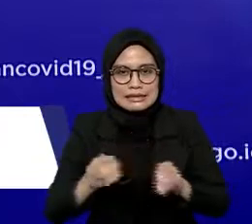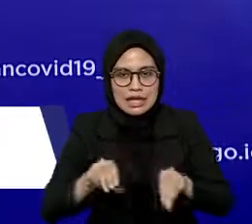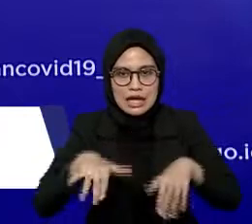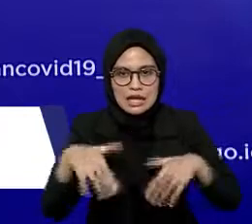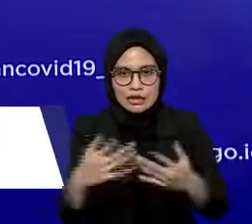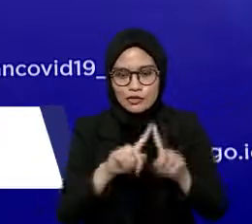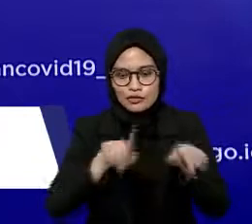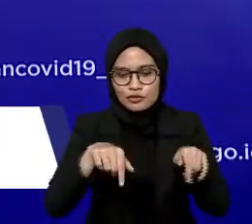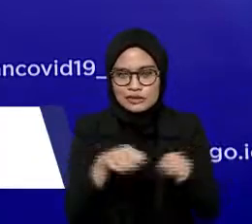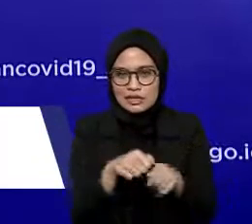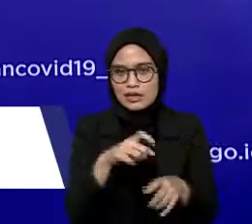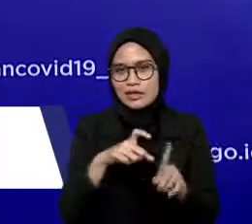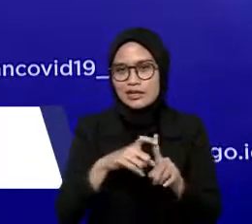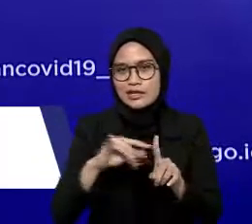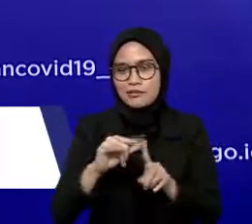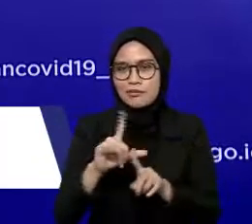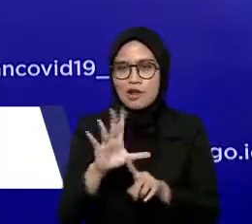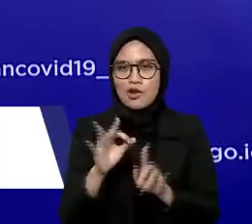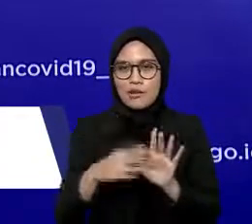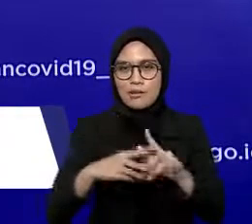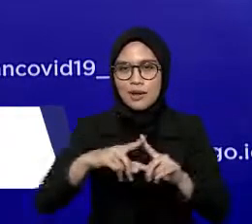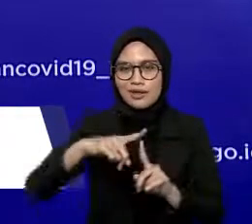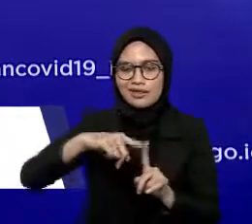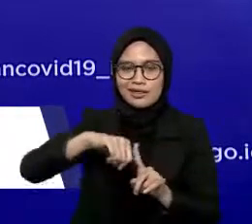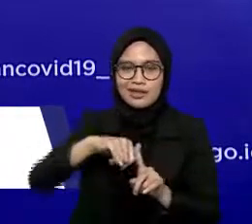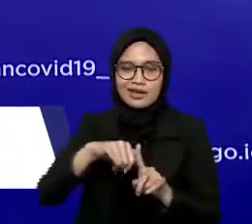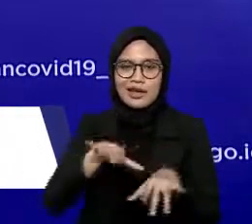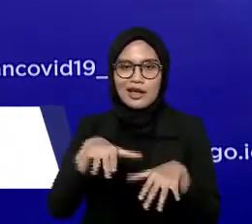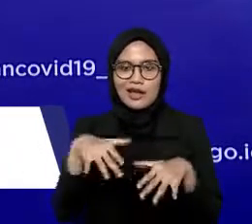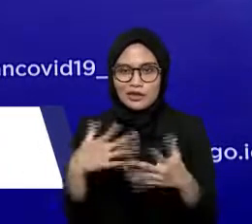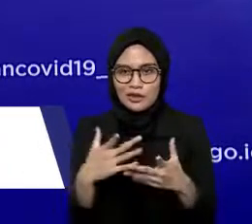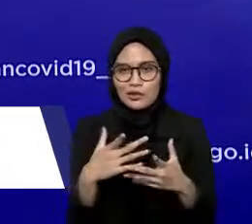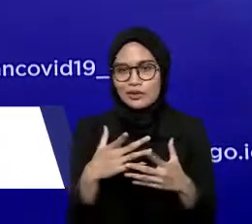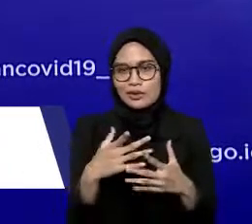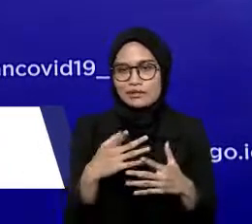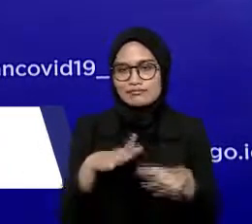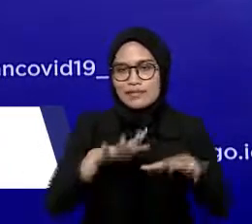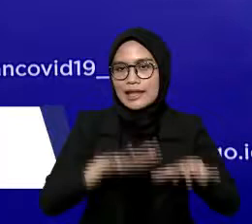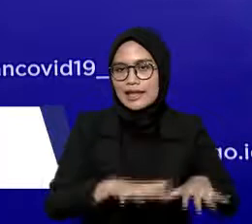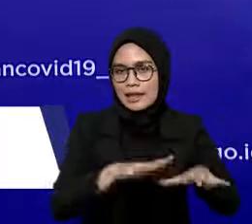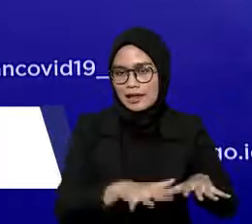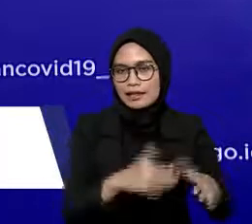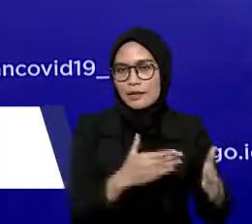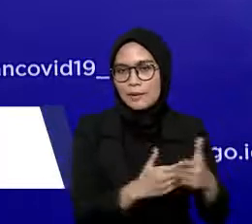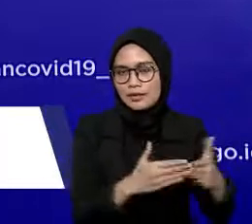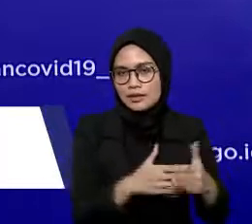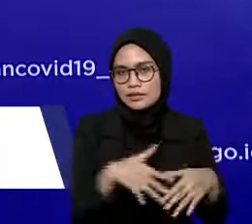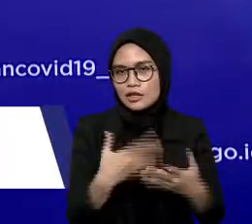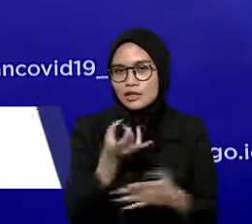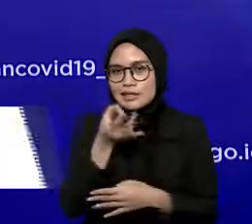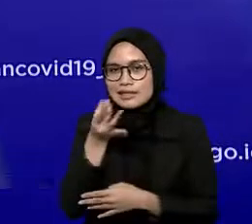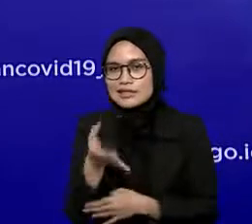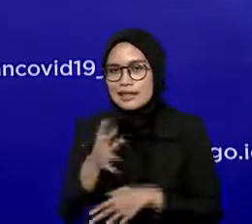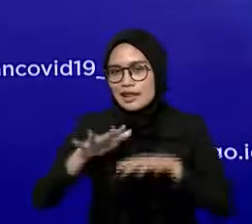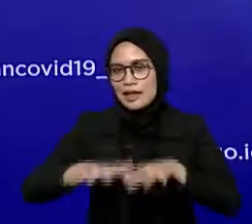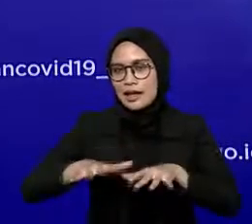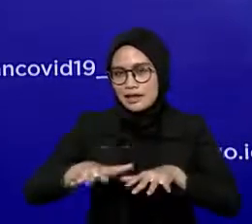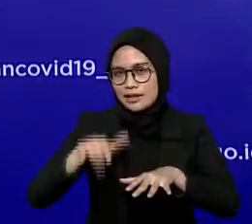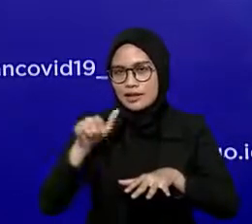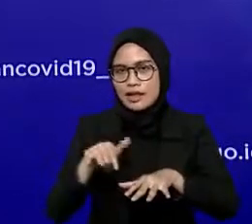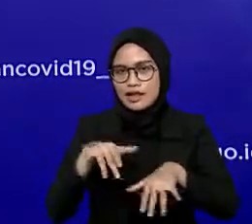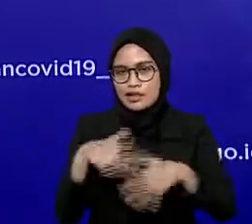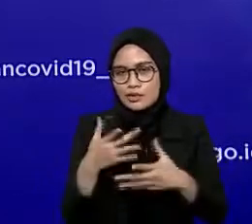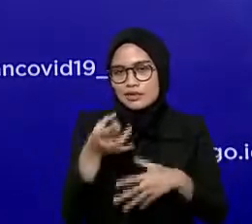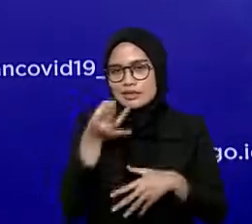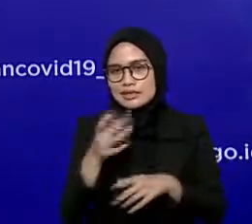diplomatik, visa kunjungan, visa tinggal terbatas, izin tinggal dinas, izin tinggal